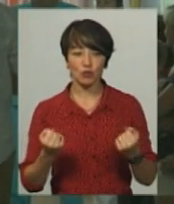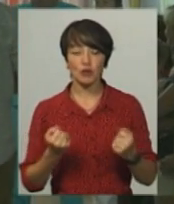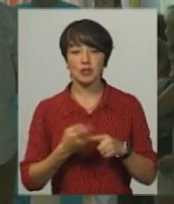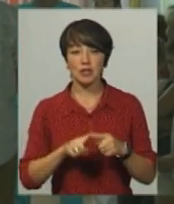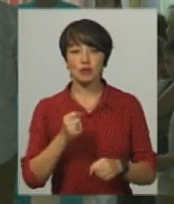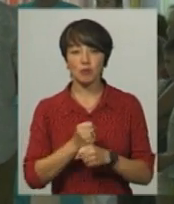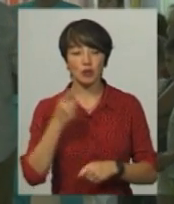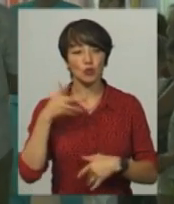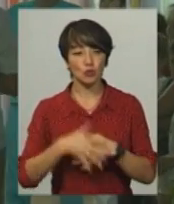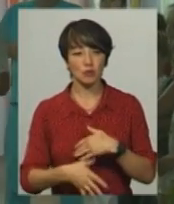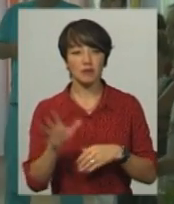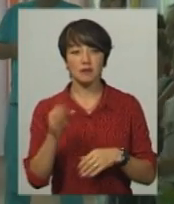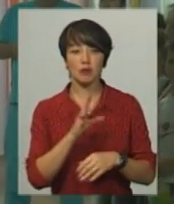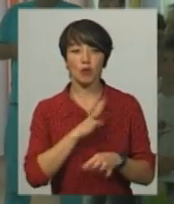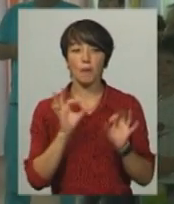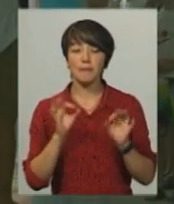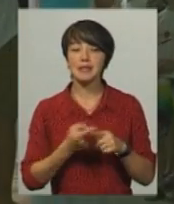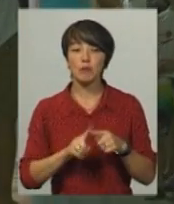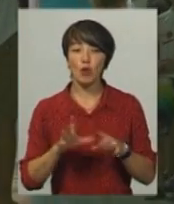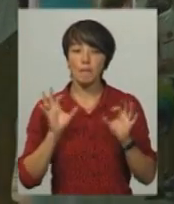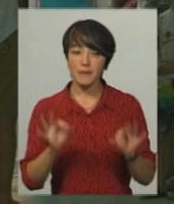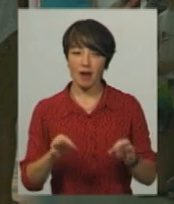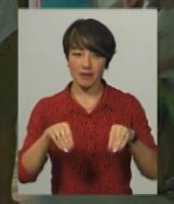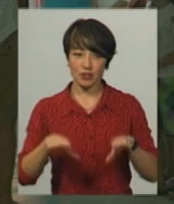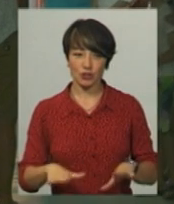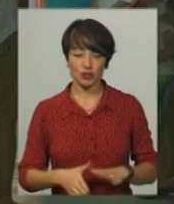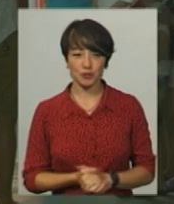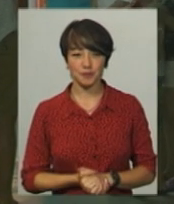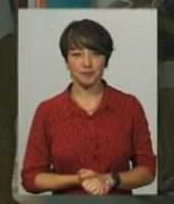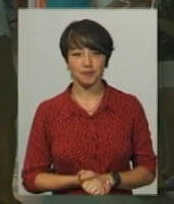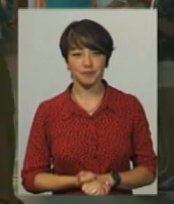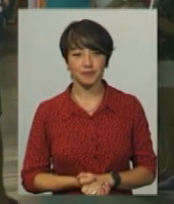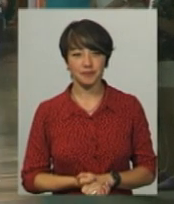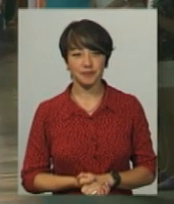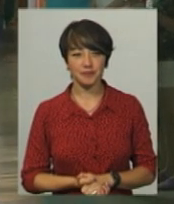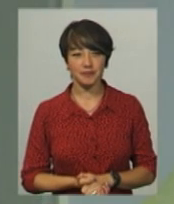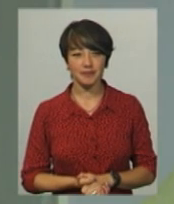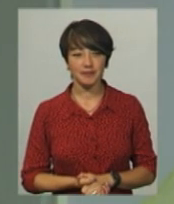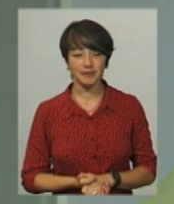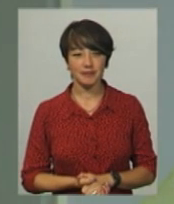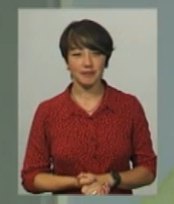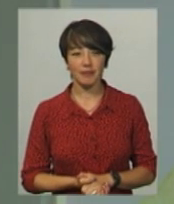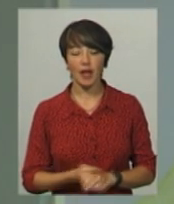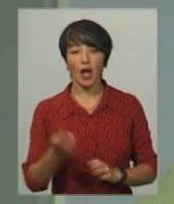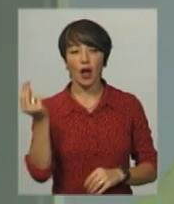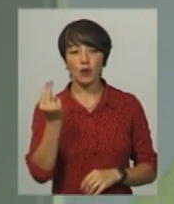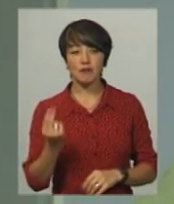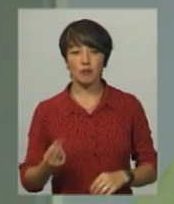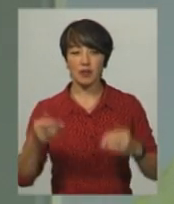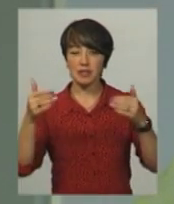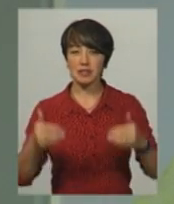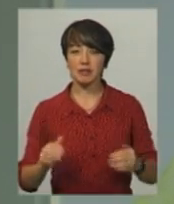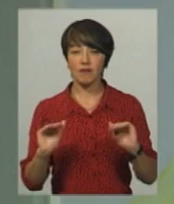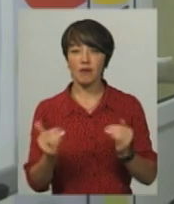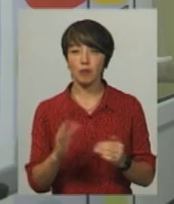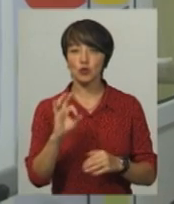це зробили, зрозуміли, що це було правильне рішення. Коли зробили, ми зрозуміли, що ми зробили правильне діло. Розфарбували стіни в рамках